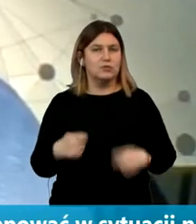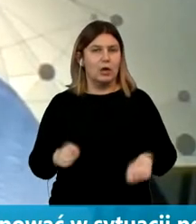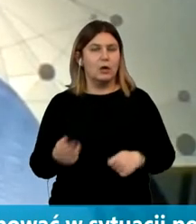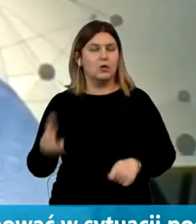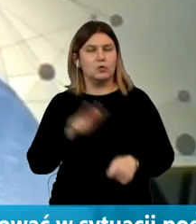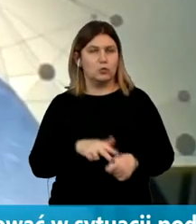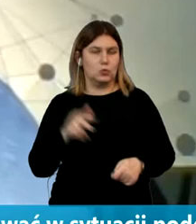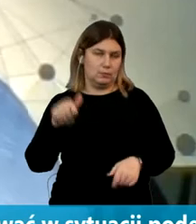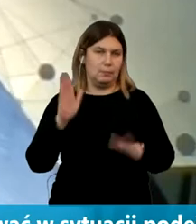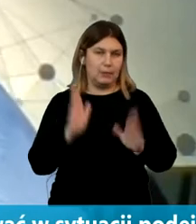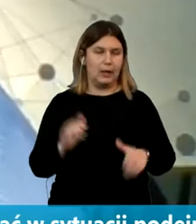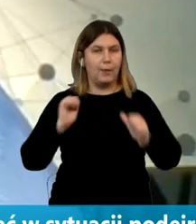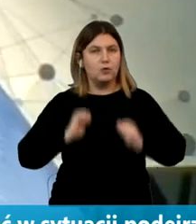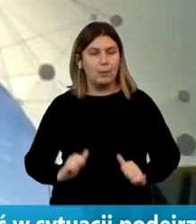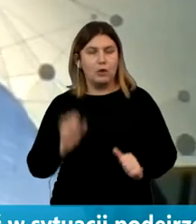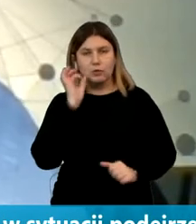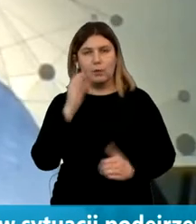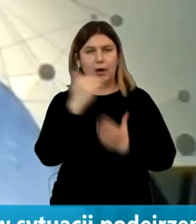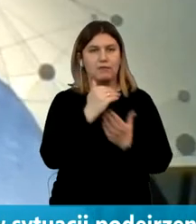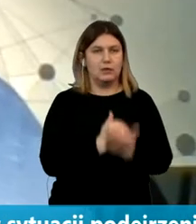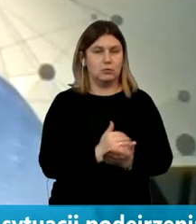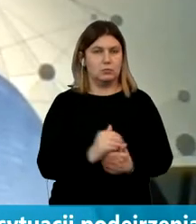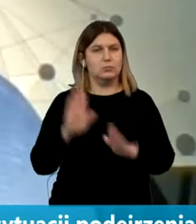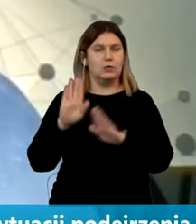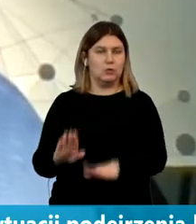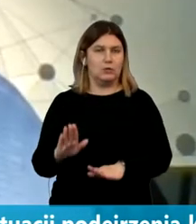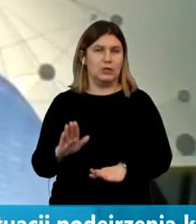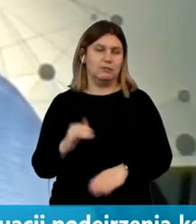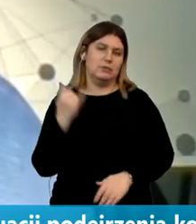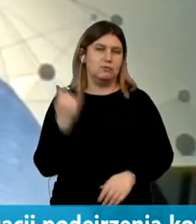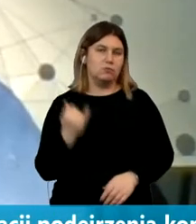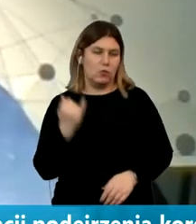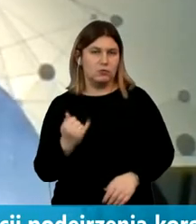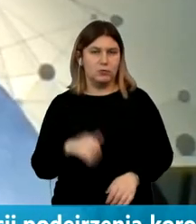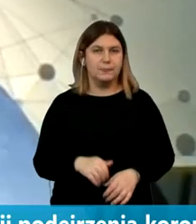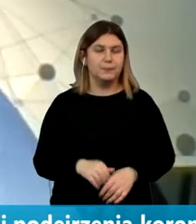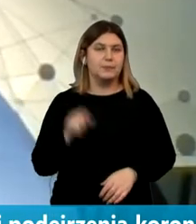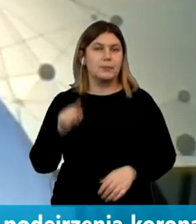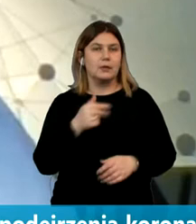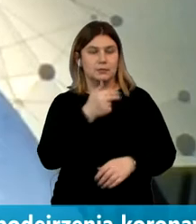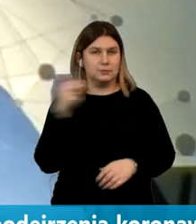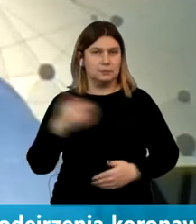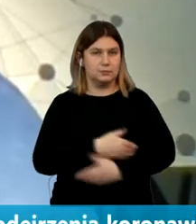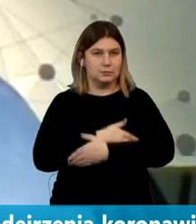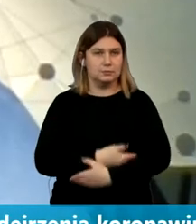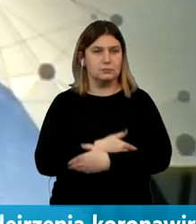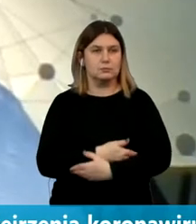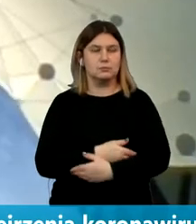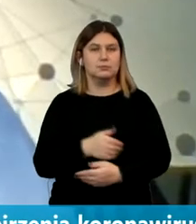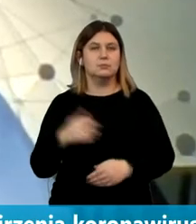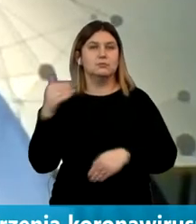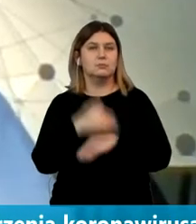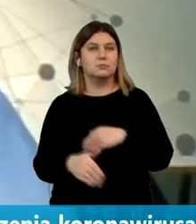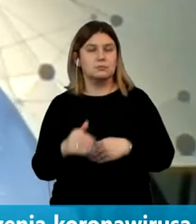będziemy mogli spokojnie, w dobrych warunkach pozostawić nasze najmniejsze pociechy. Więc w tych tematach żłobkowych trochę się w ostatnim